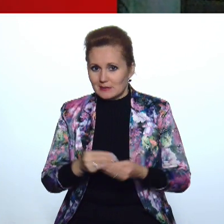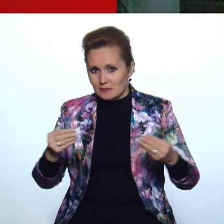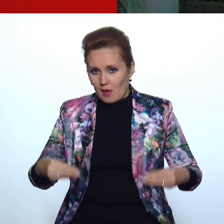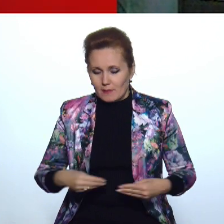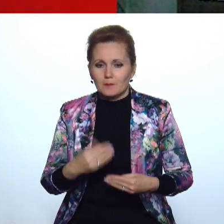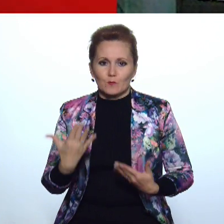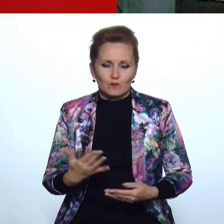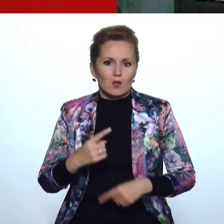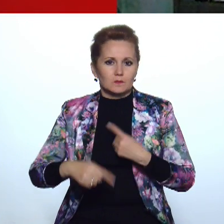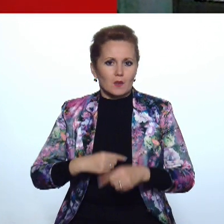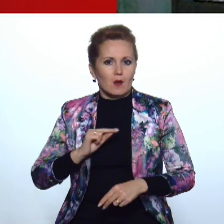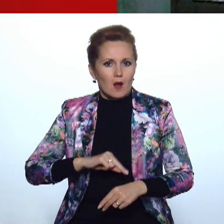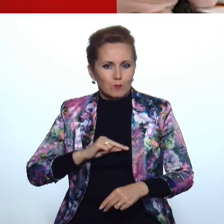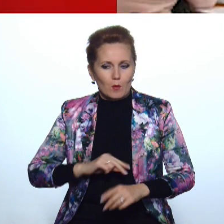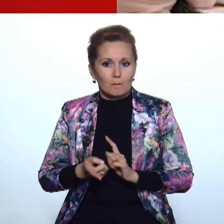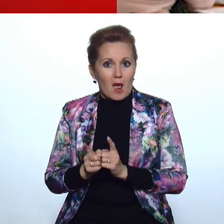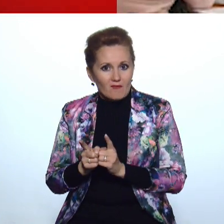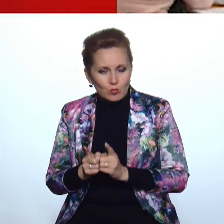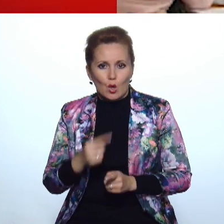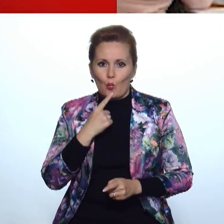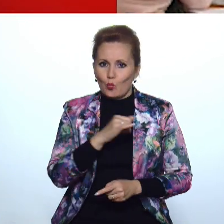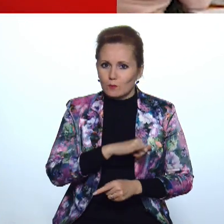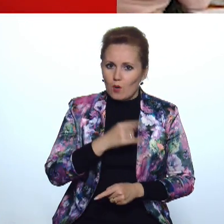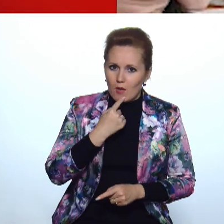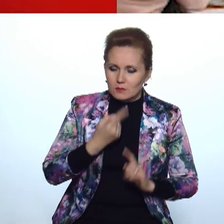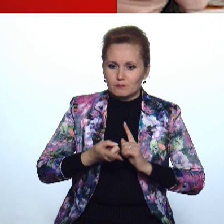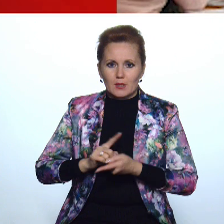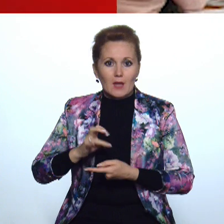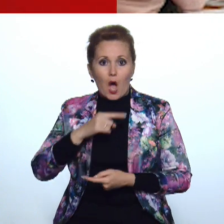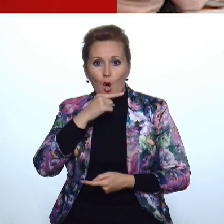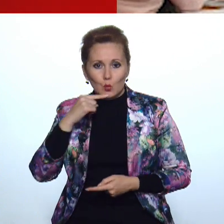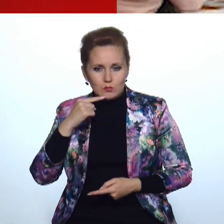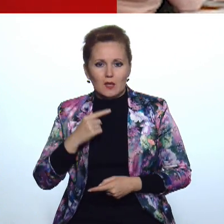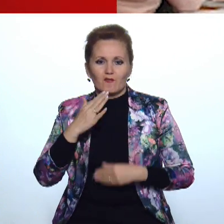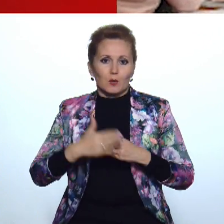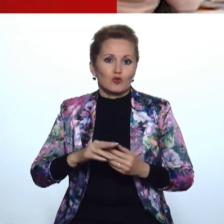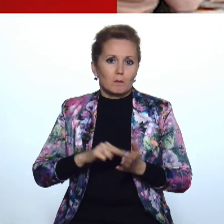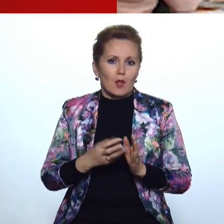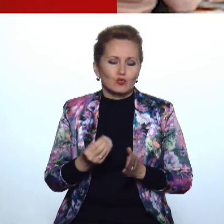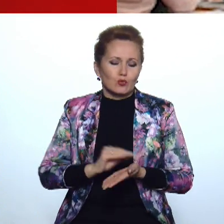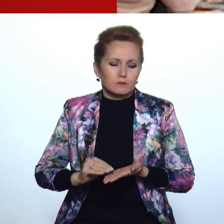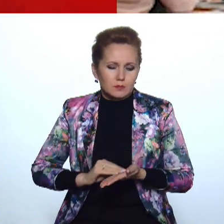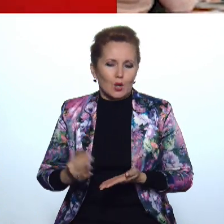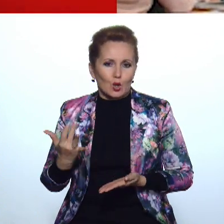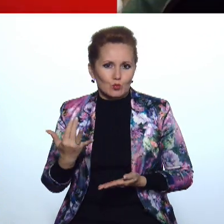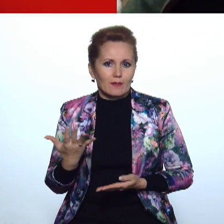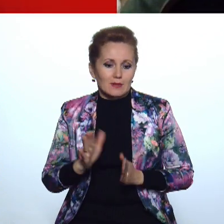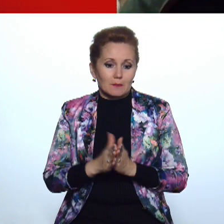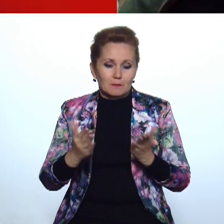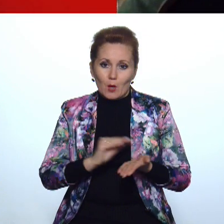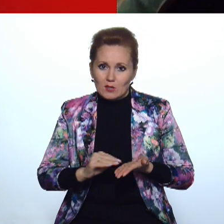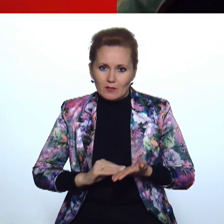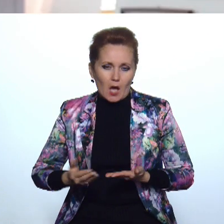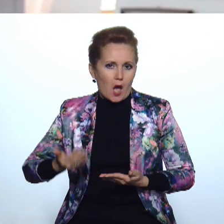обучается специальная группа переводчиков с удмуртского языка. В ближайших планах работа еще над несколькими произведениями, ранее не издававшимися на